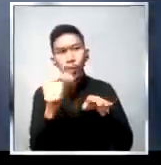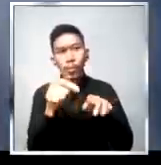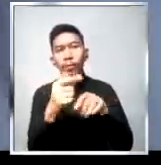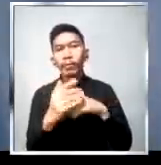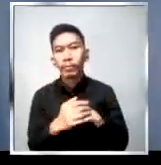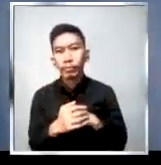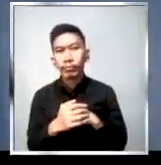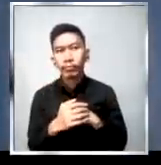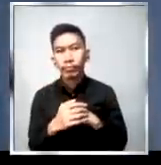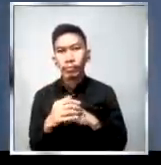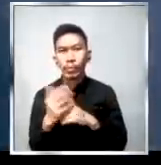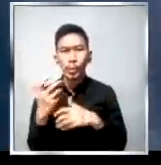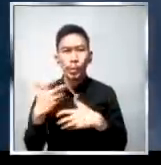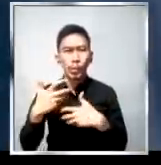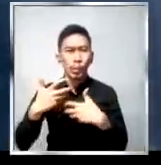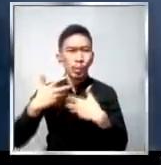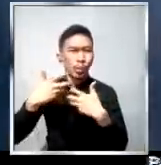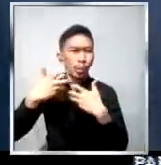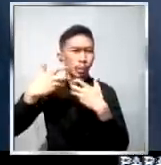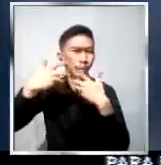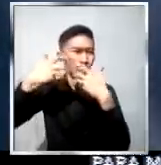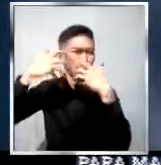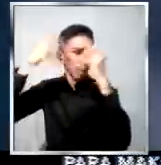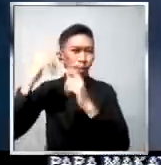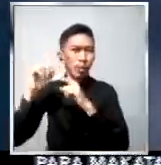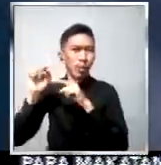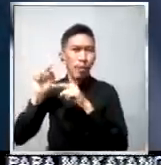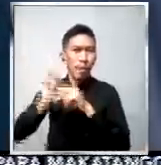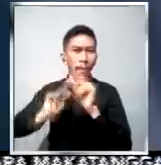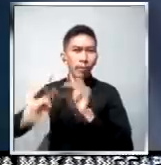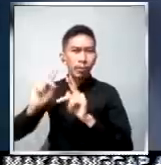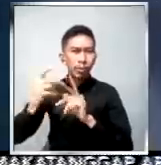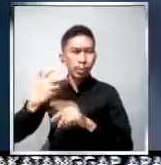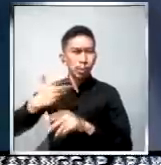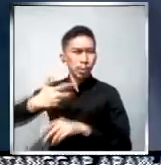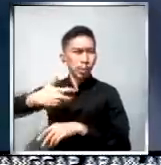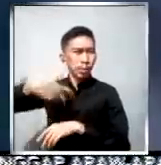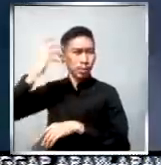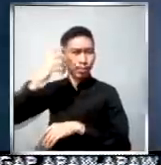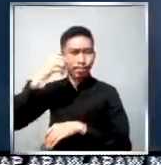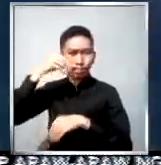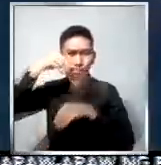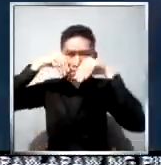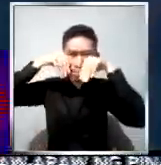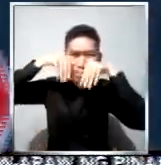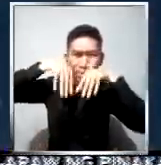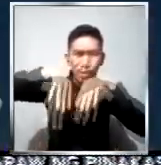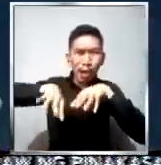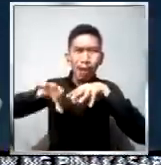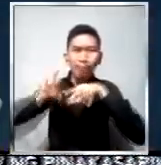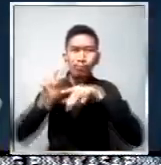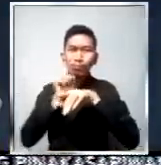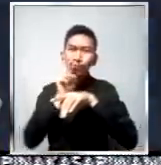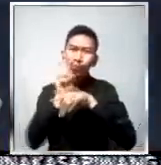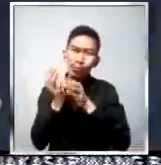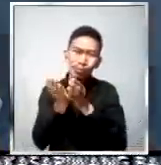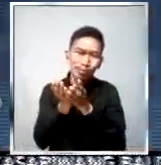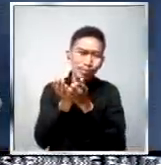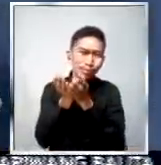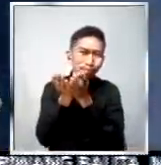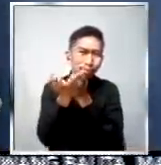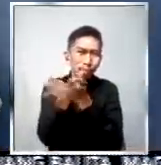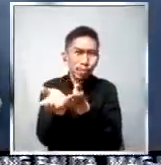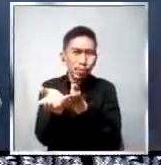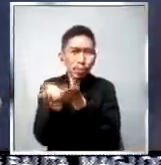Ganun na lang ang sigaw at iyak ng ilang residente sa Tingloy, Batangas nang makita ang pagbangga ng roro sa kanilang bangka sa kasagsagan